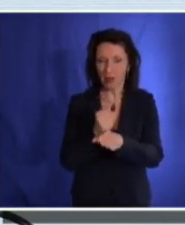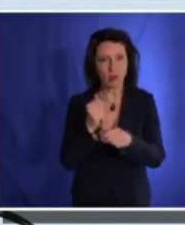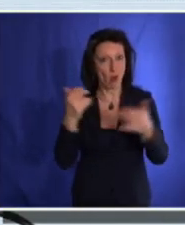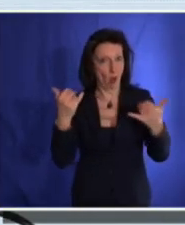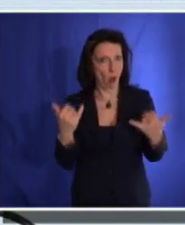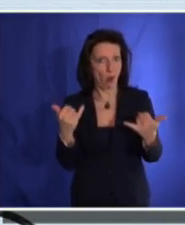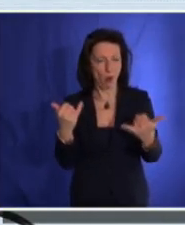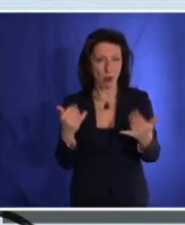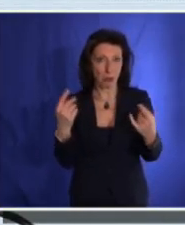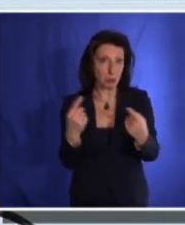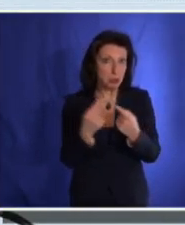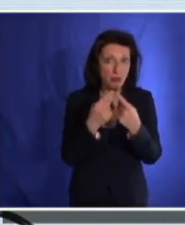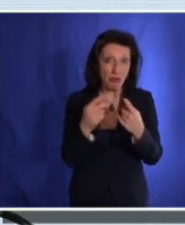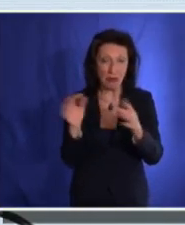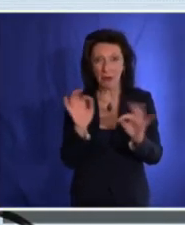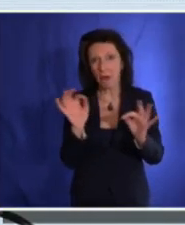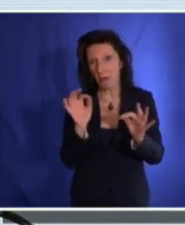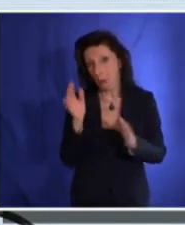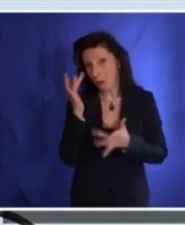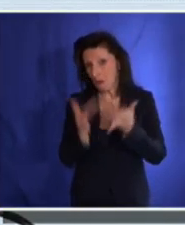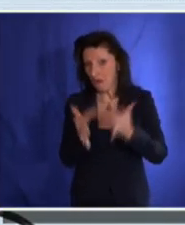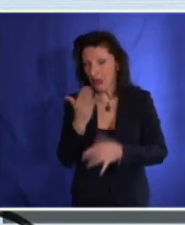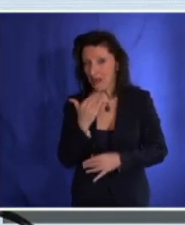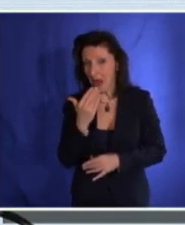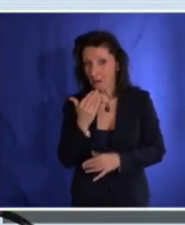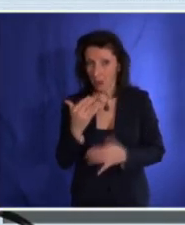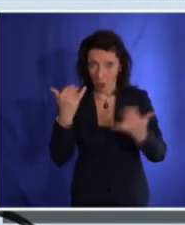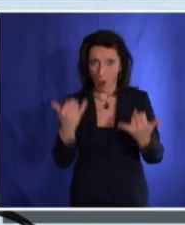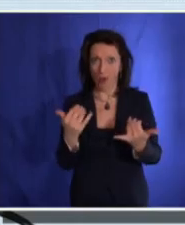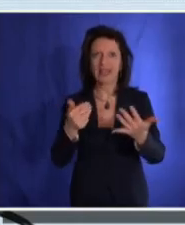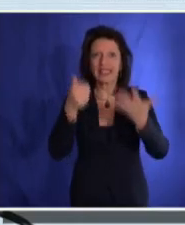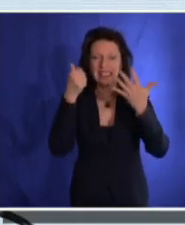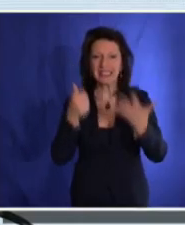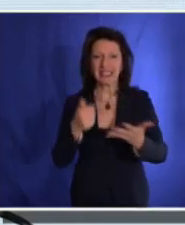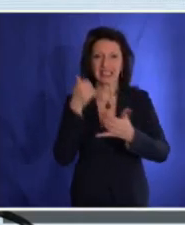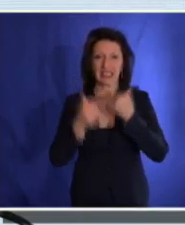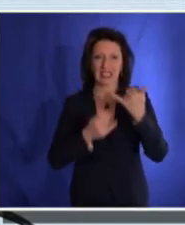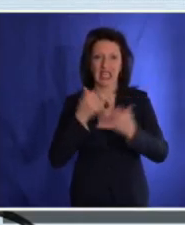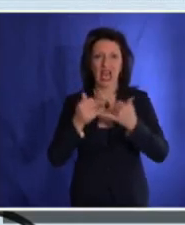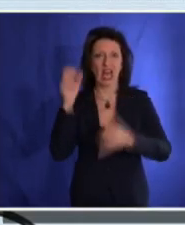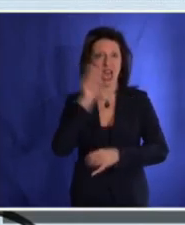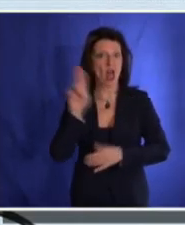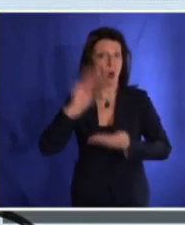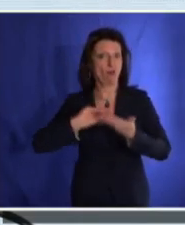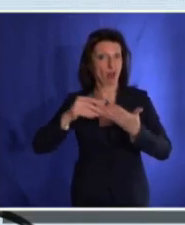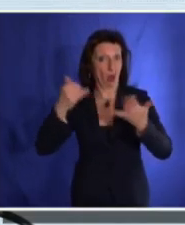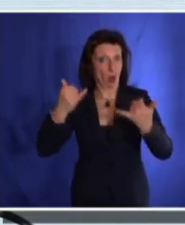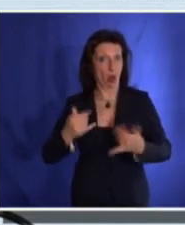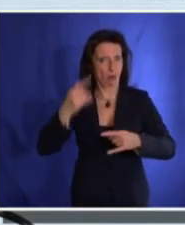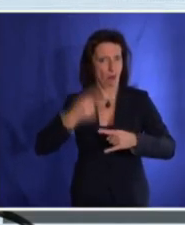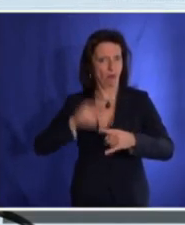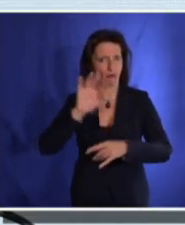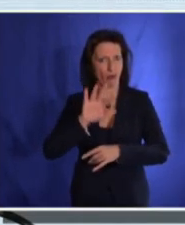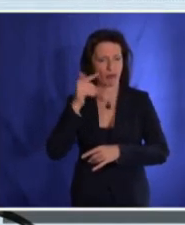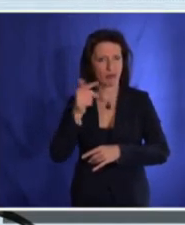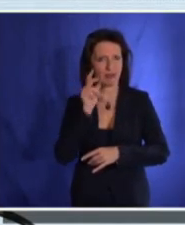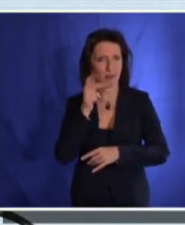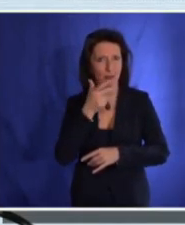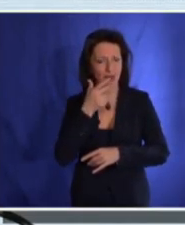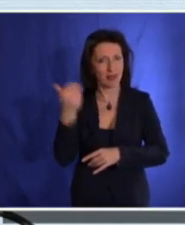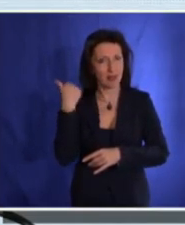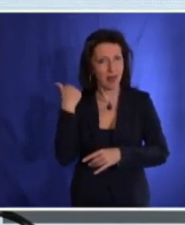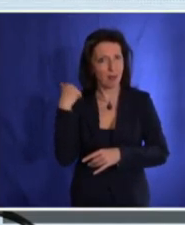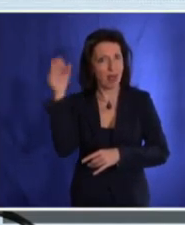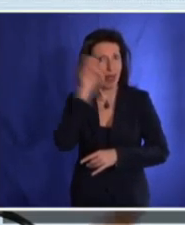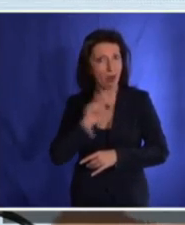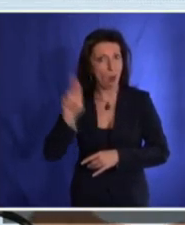zufällig, vielleicht ist es aber auch so abgestimmt, 60 Jahre EU-Vertrag. Heute, am 25. März, sind die EU-Verträge